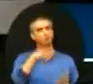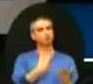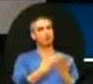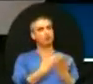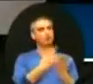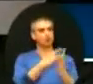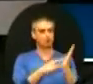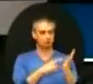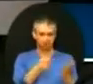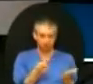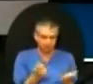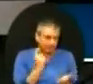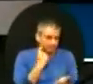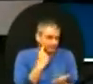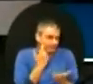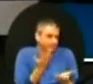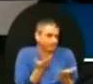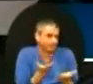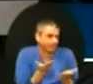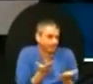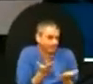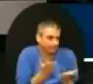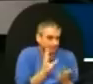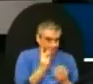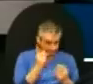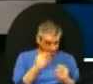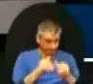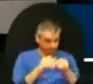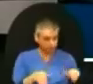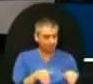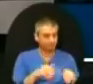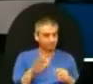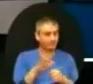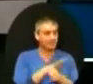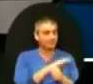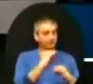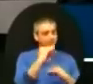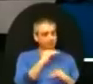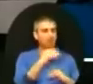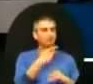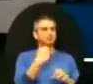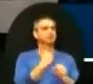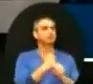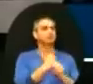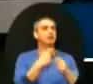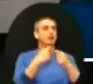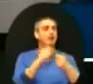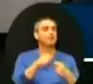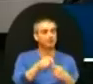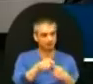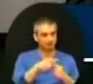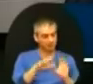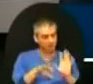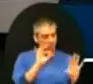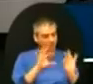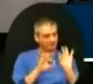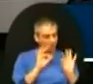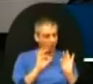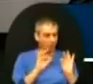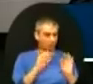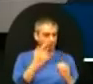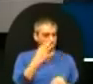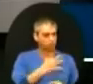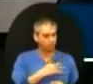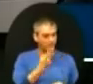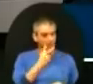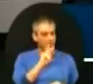הצעות חוק, זה נלעג. אני חושב שאם יגבילו במכסה, זה יגרום לחברי הכנסת לבחור בתשומת